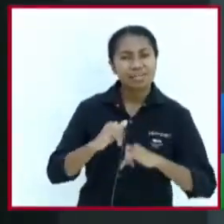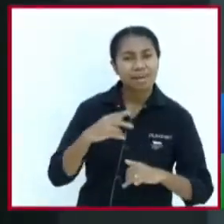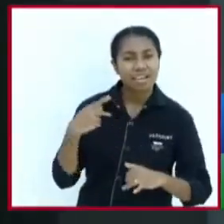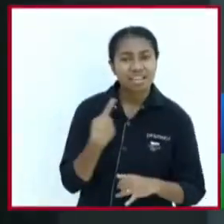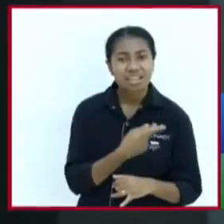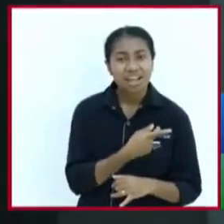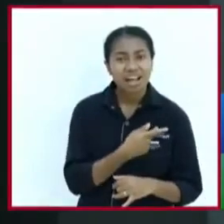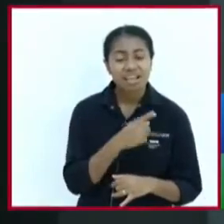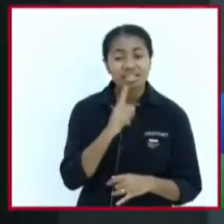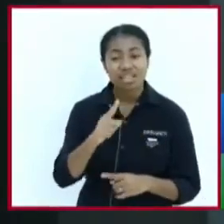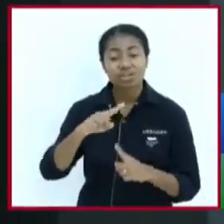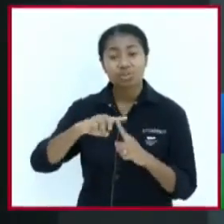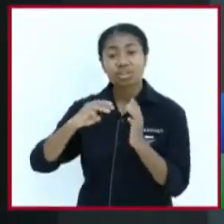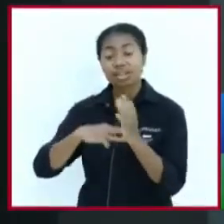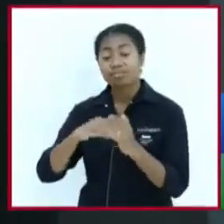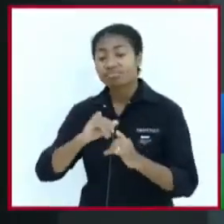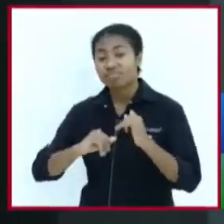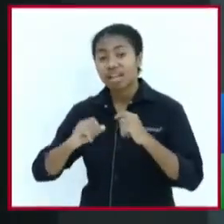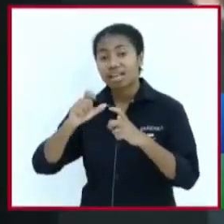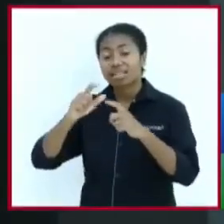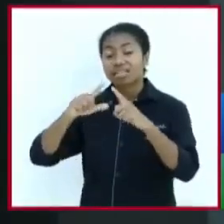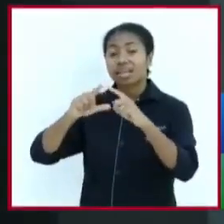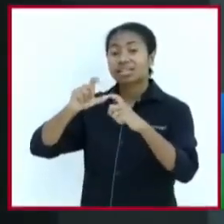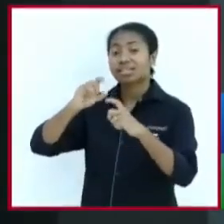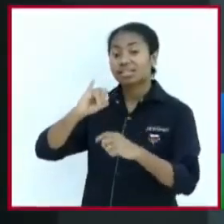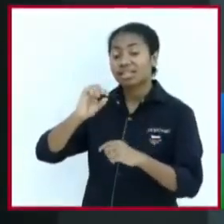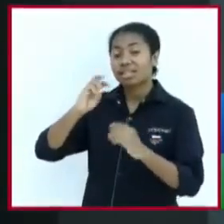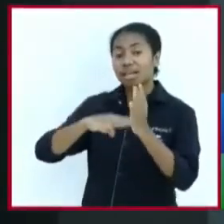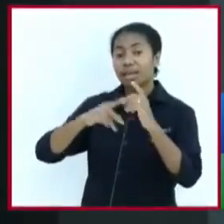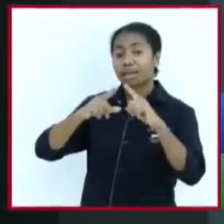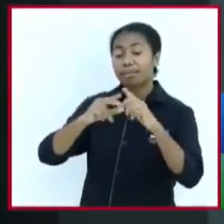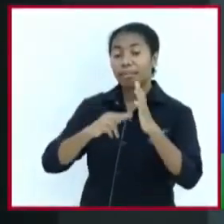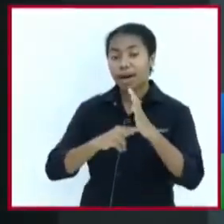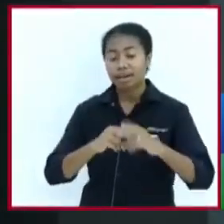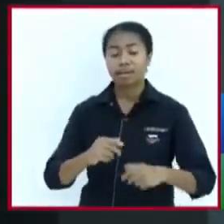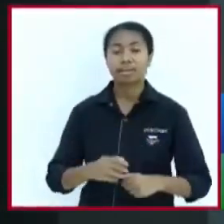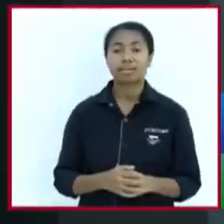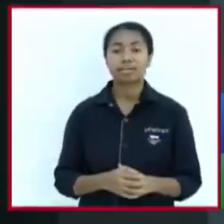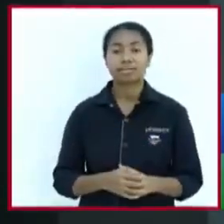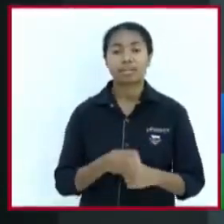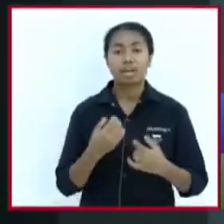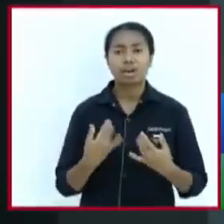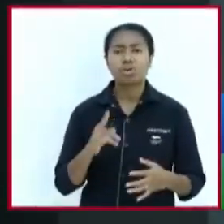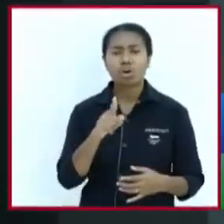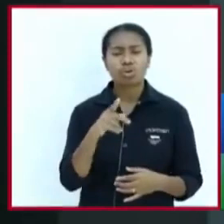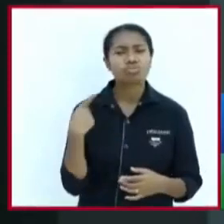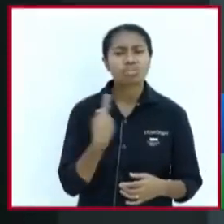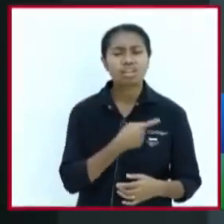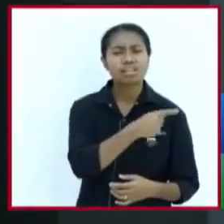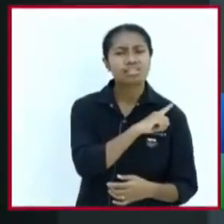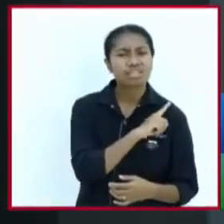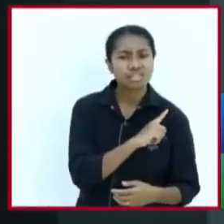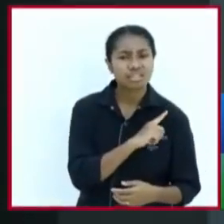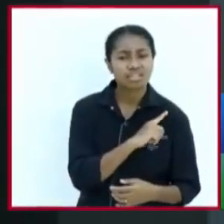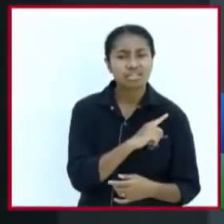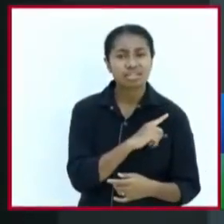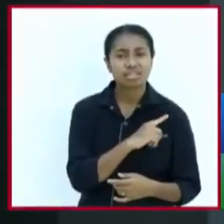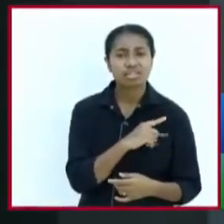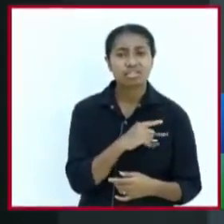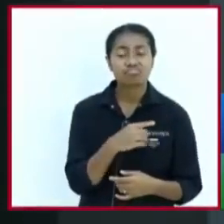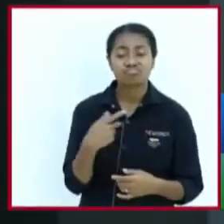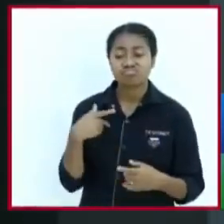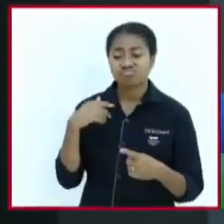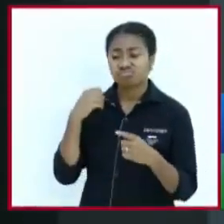satu tim dengan semua saksi iman yang di belakang kita semua sedang menyaksikan kita tau kalo kita sendiri paku jegal